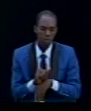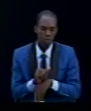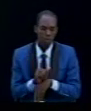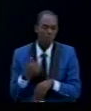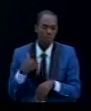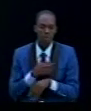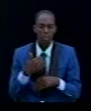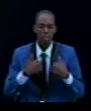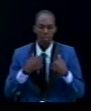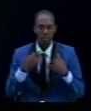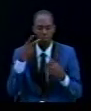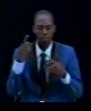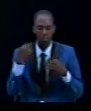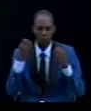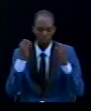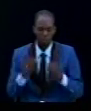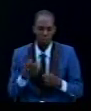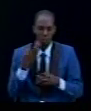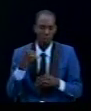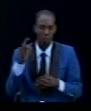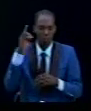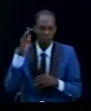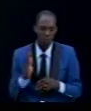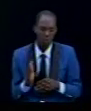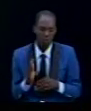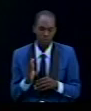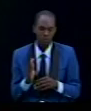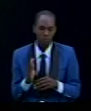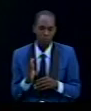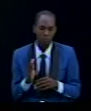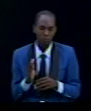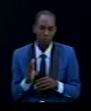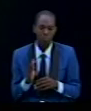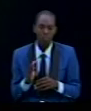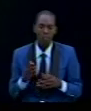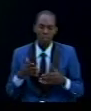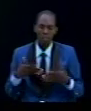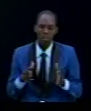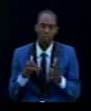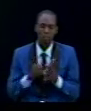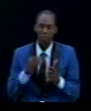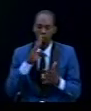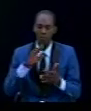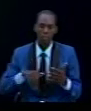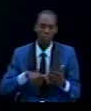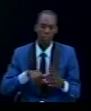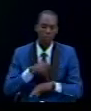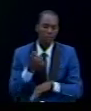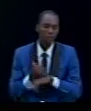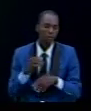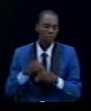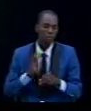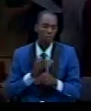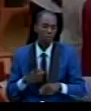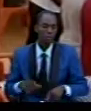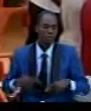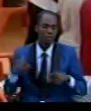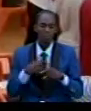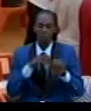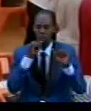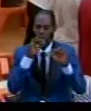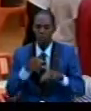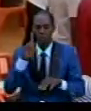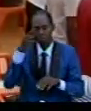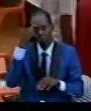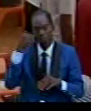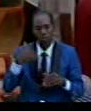God. Confirme-le already. Dans nos vies au nom de Jésus-Christ. Let it be confirmed in our lives. Sois in Jesus' béni name. Parce que tu nous as exaucés. We bless you because you've answered au